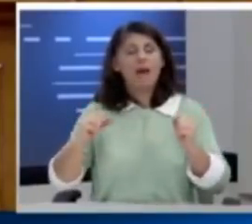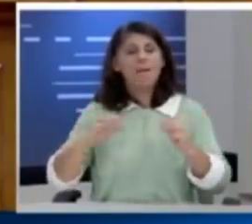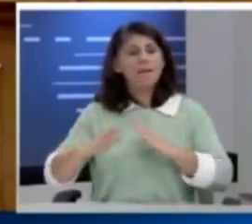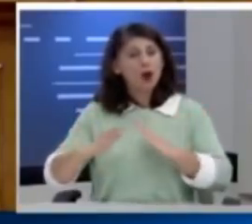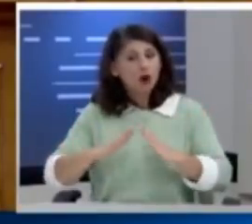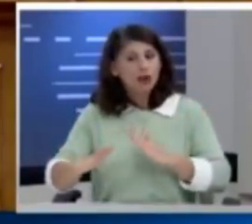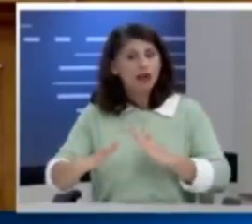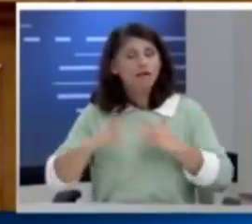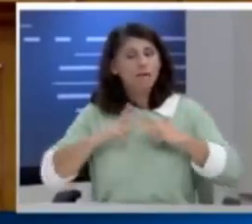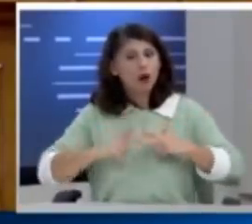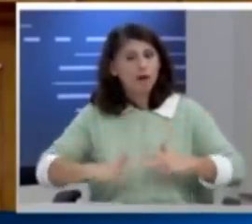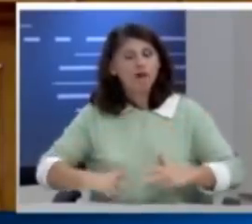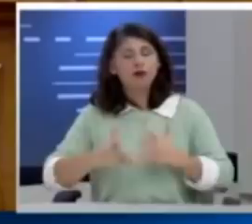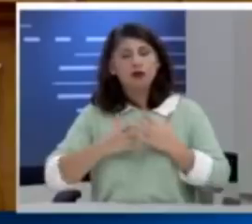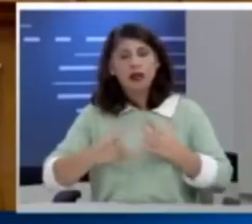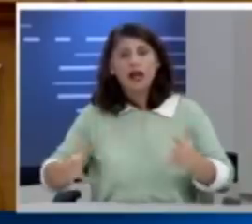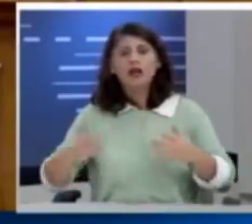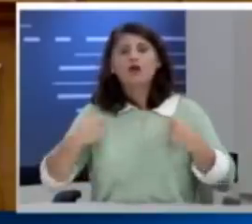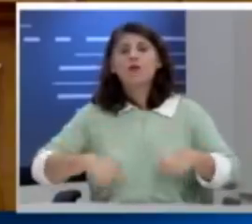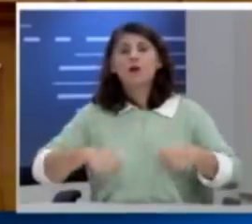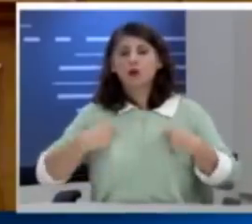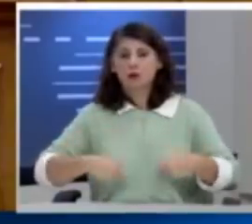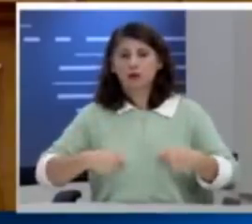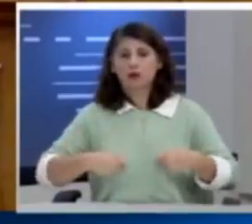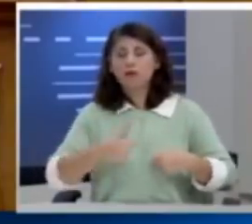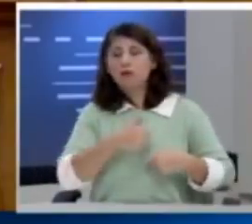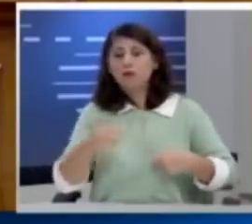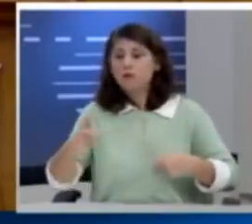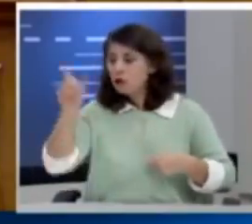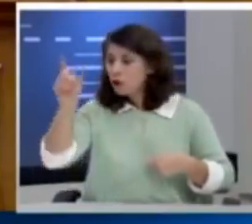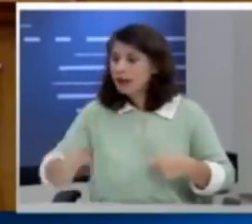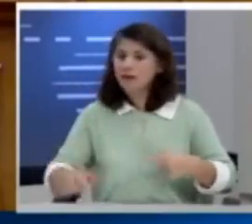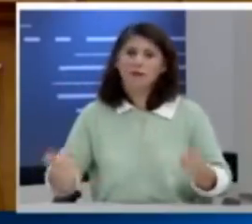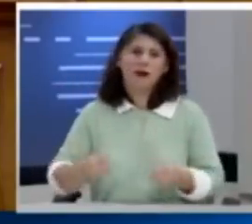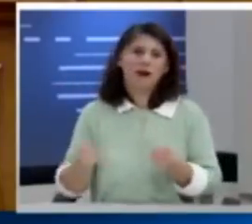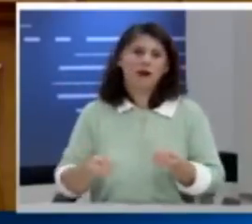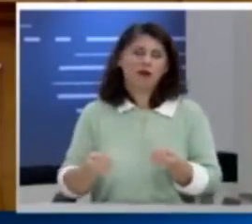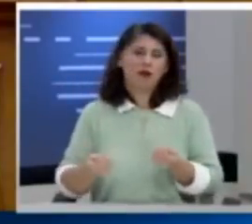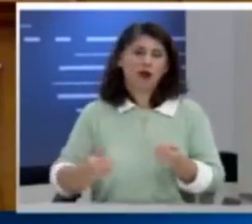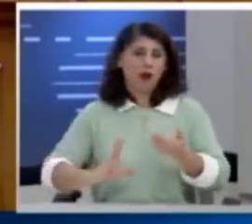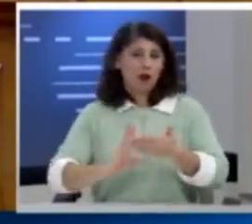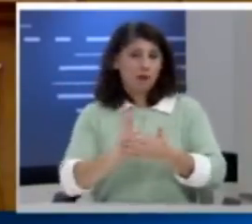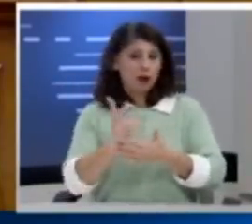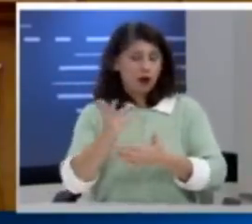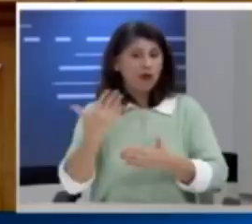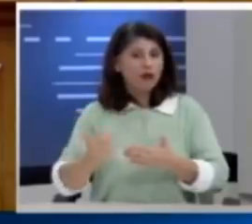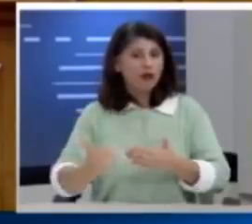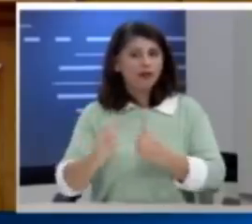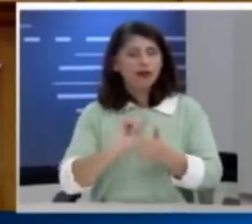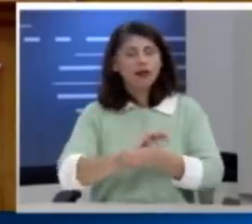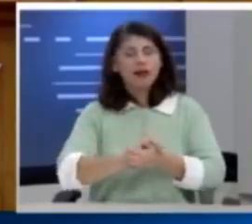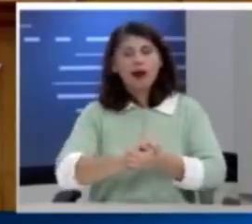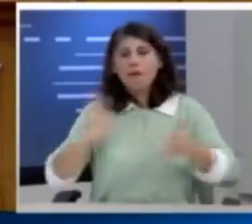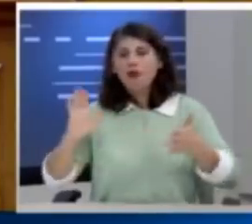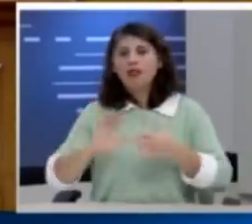να απολαμβάνουν τον τεράστιο πλούτο που μόνο οι ίδιοι παράγουν. Πρόοδος είναι να